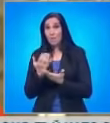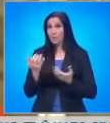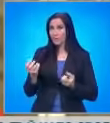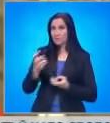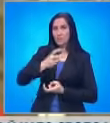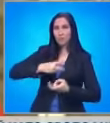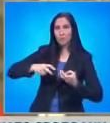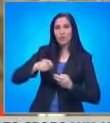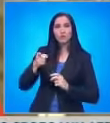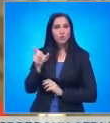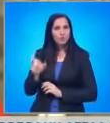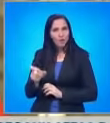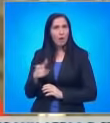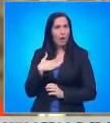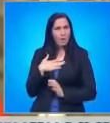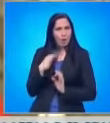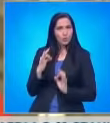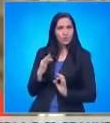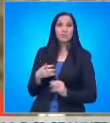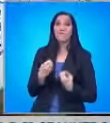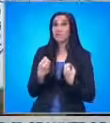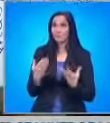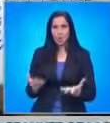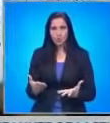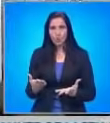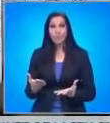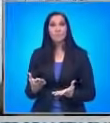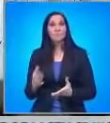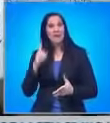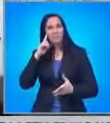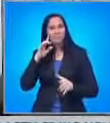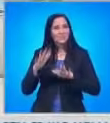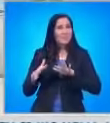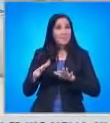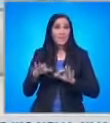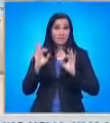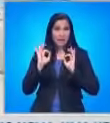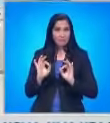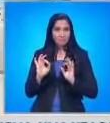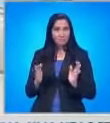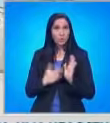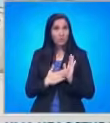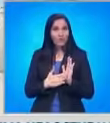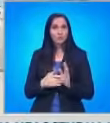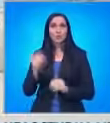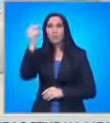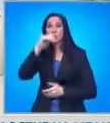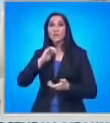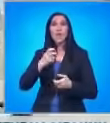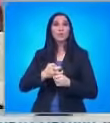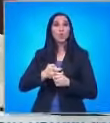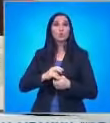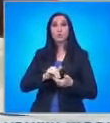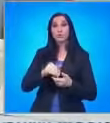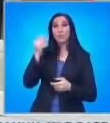проверят този човек съществува ли и това възможно ли е. При съмнение за достоверност от Българския лекарски съюз напомнят, че всеки